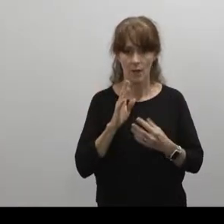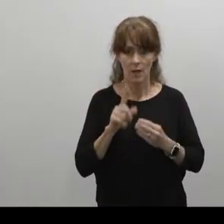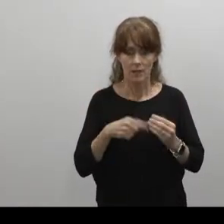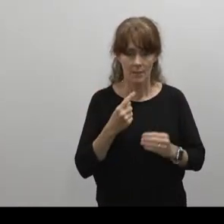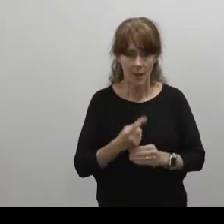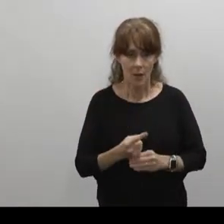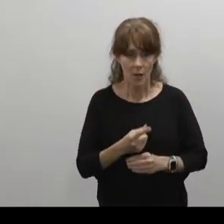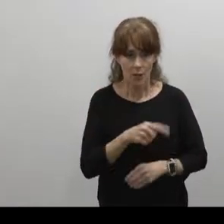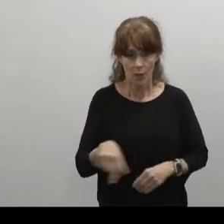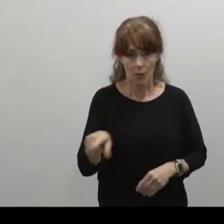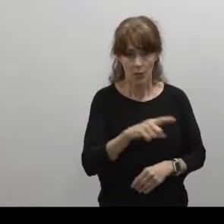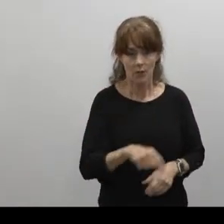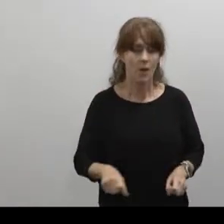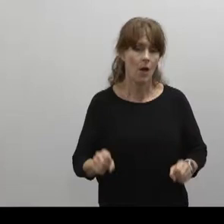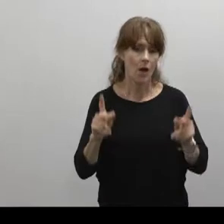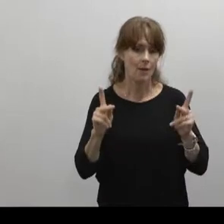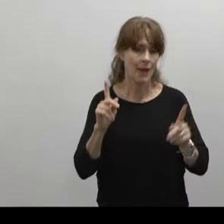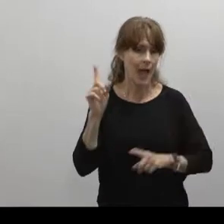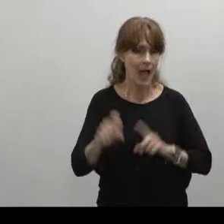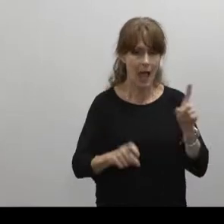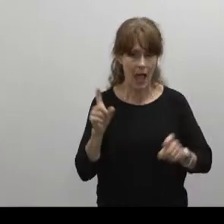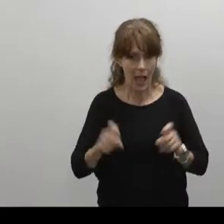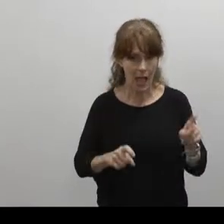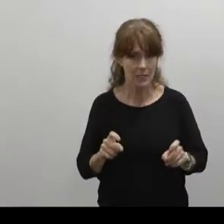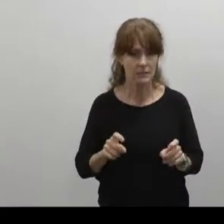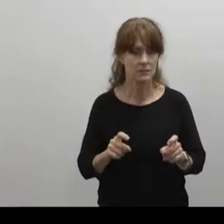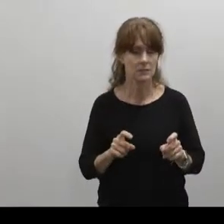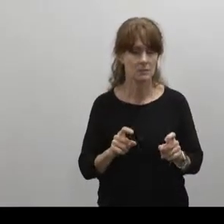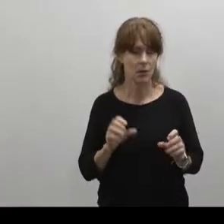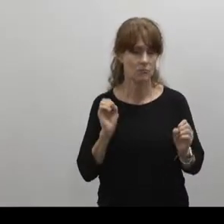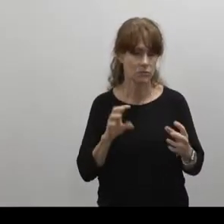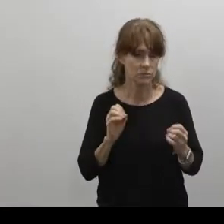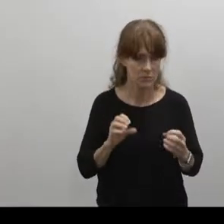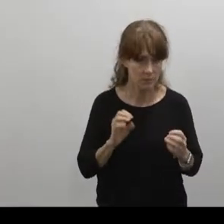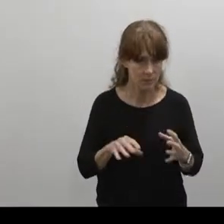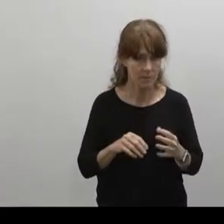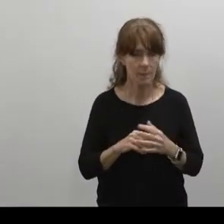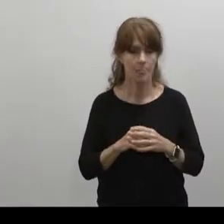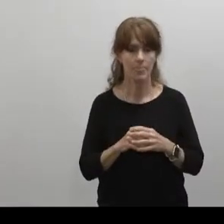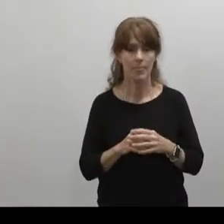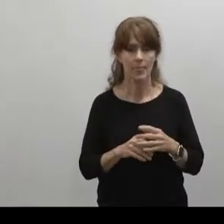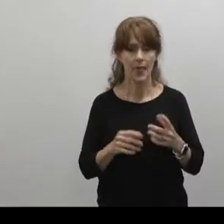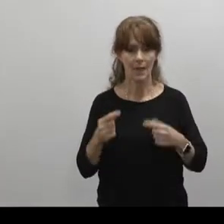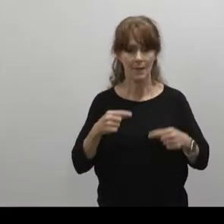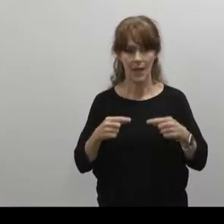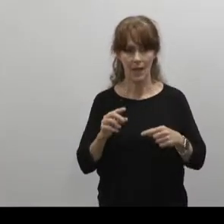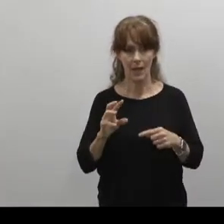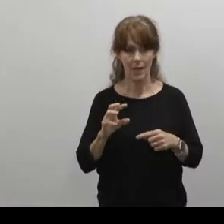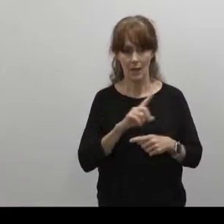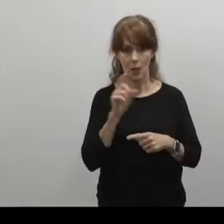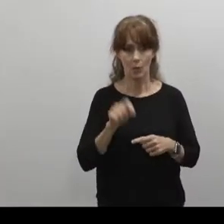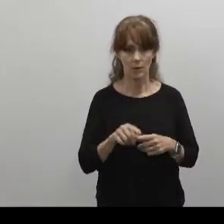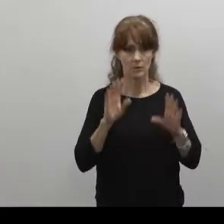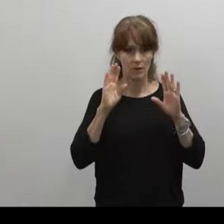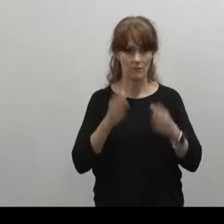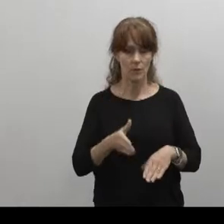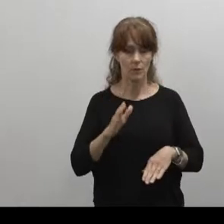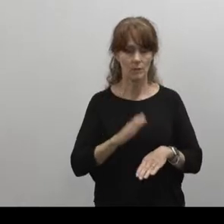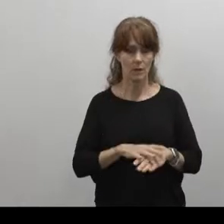bắt bằng hai nâng chứ môn nè nâng miền nó cắt nè bê nó nâng ca xua xâm nua rồi môi